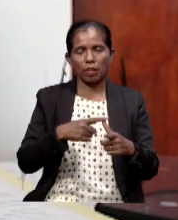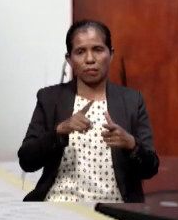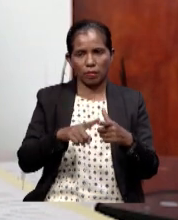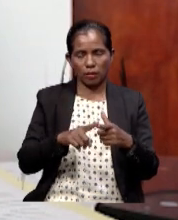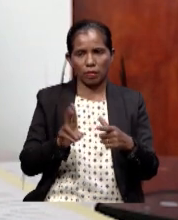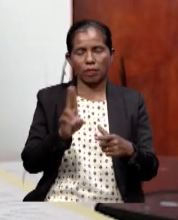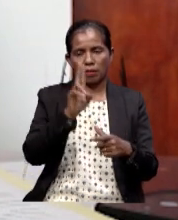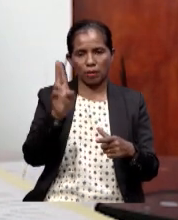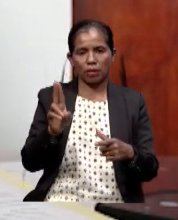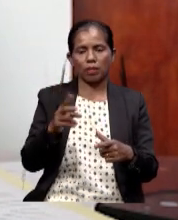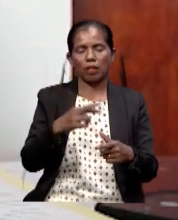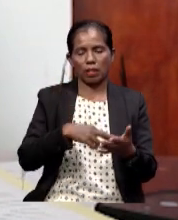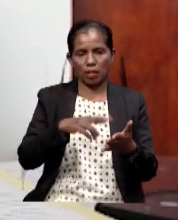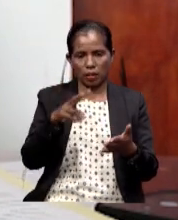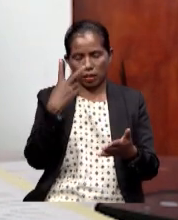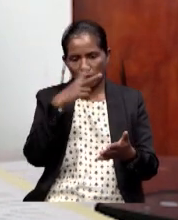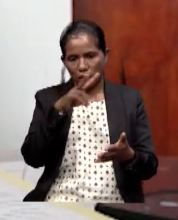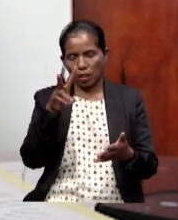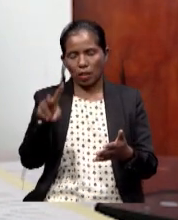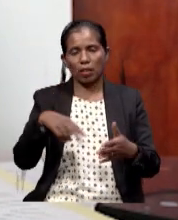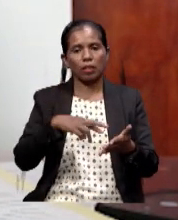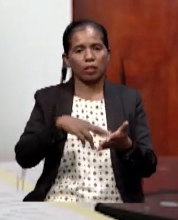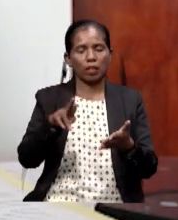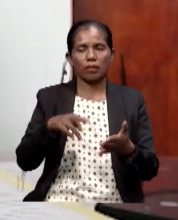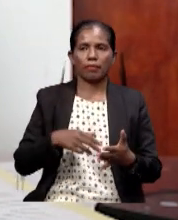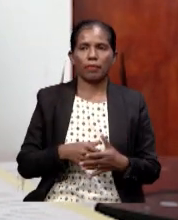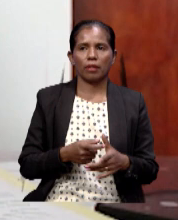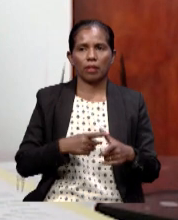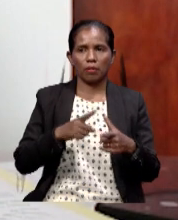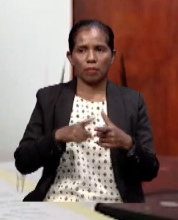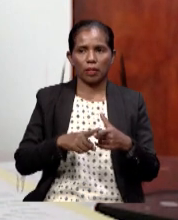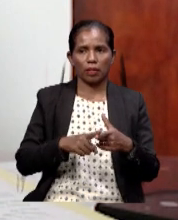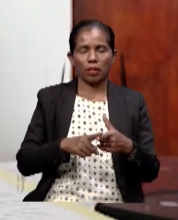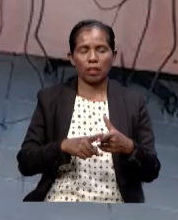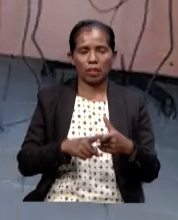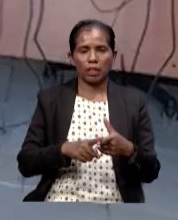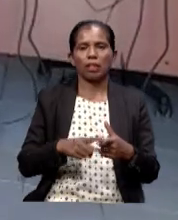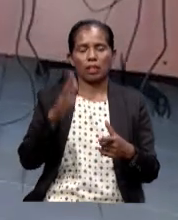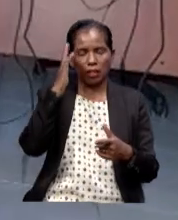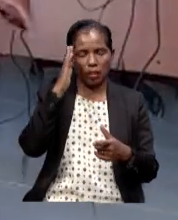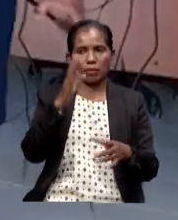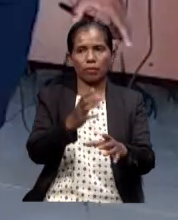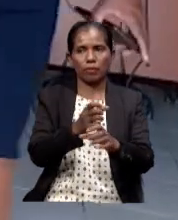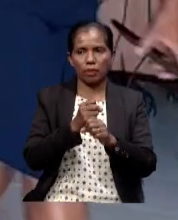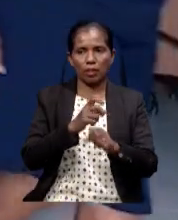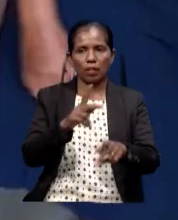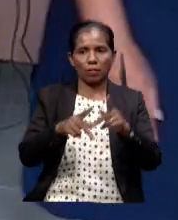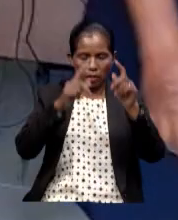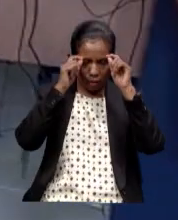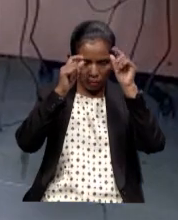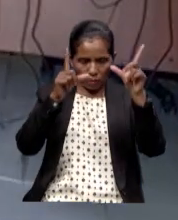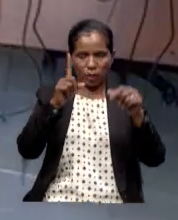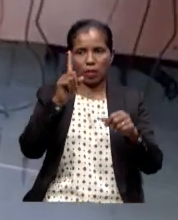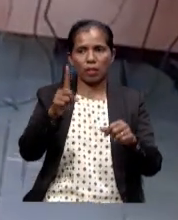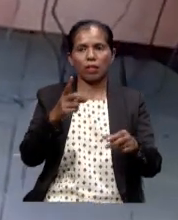halo checkpoint, ya naba, parte naba. Ya maka identifika kata kia itania maluk Timor wanida